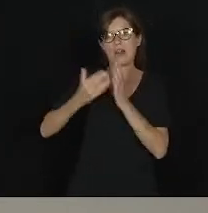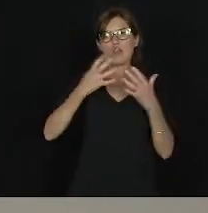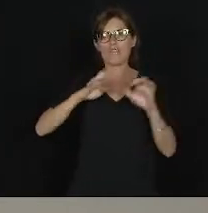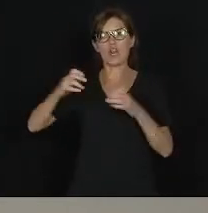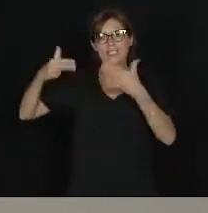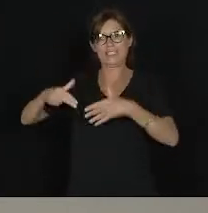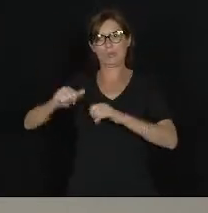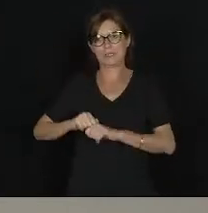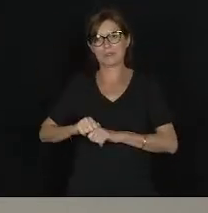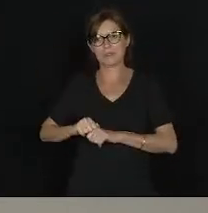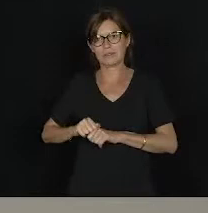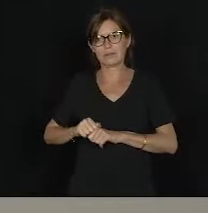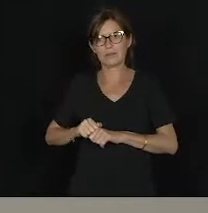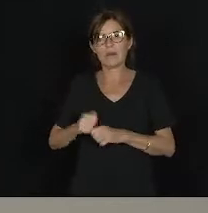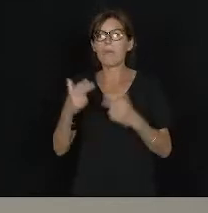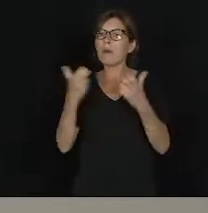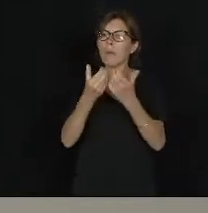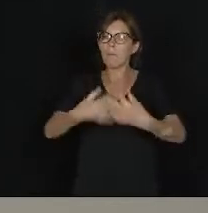si en Pologne,